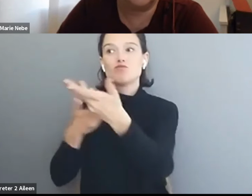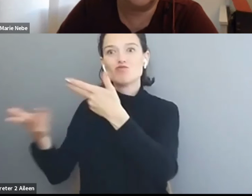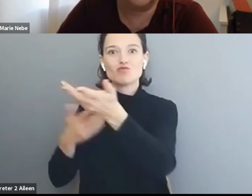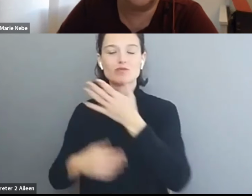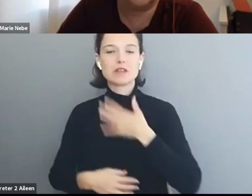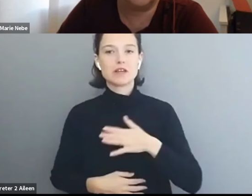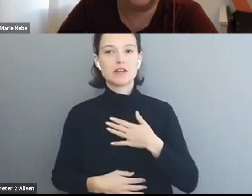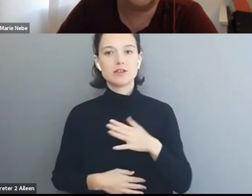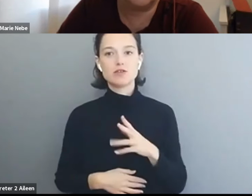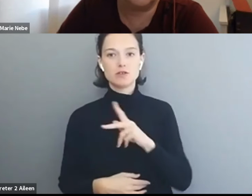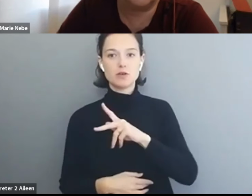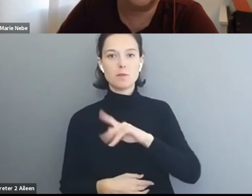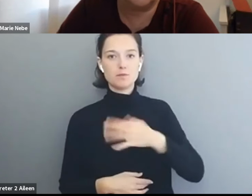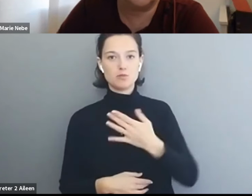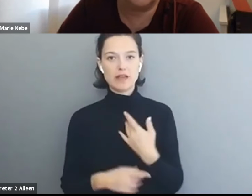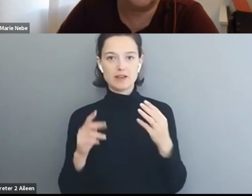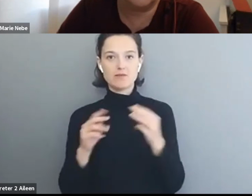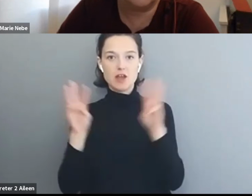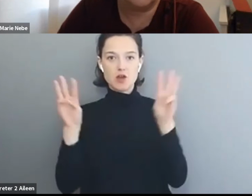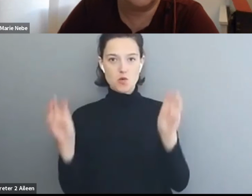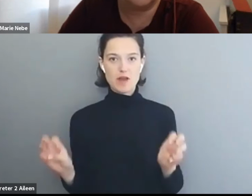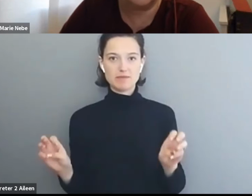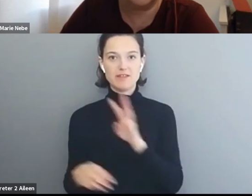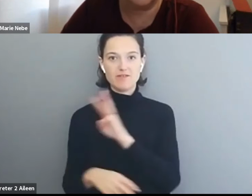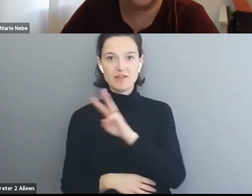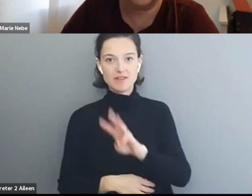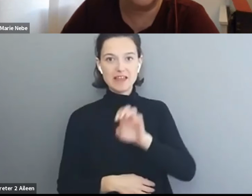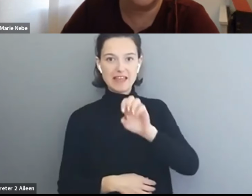die jeder aufrufen kann. Ich mache kurz Werbung,